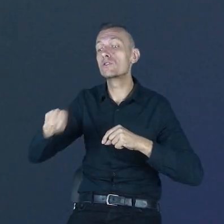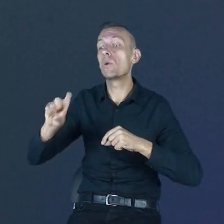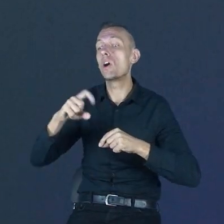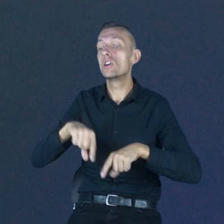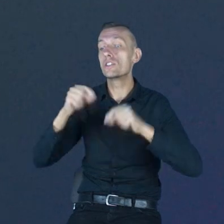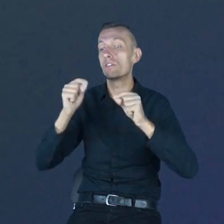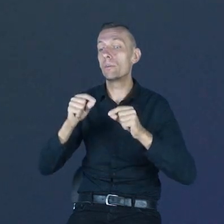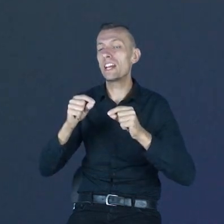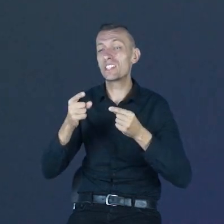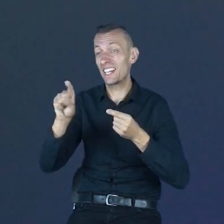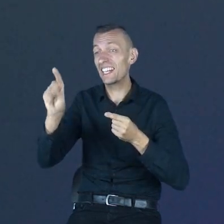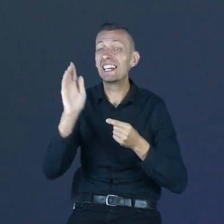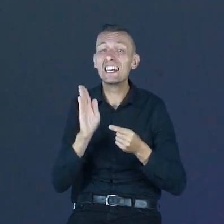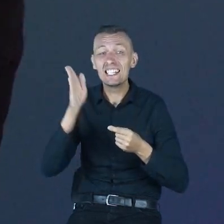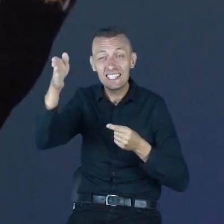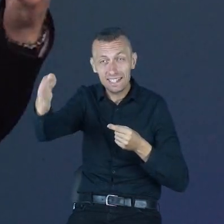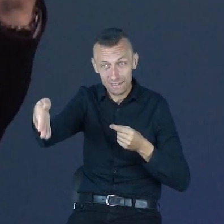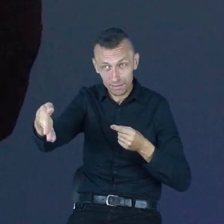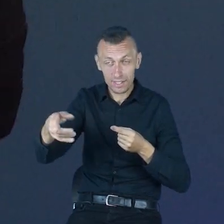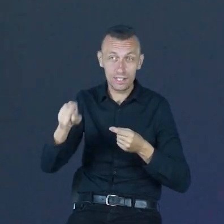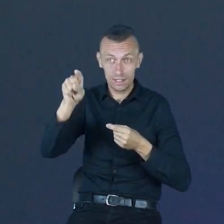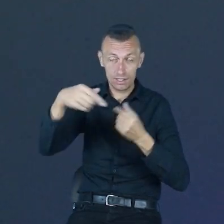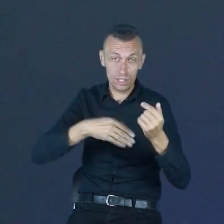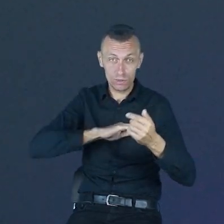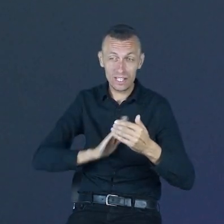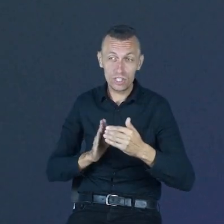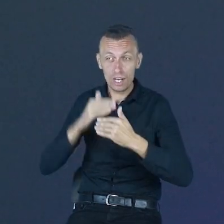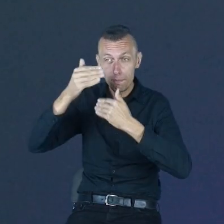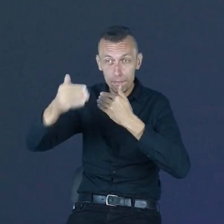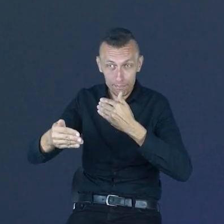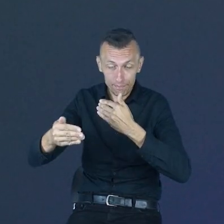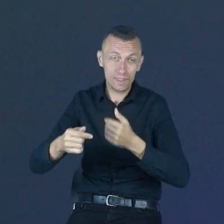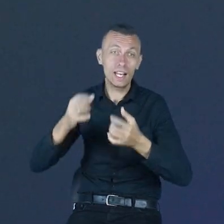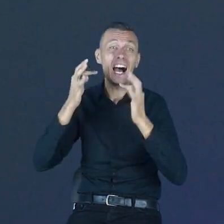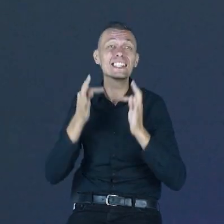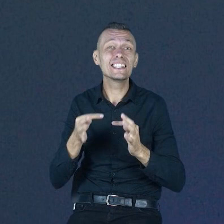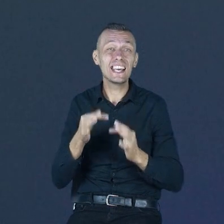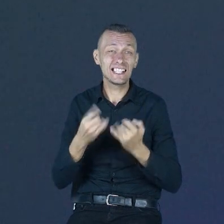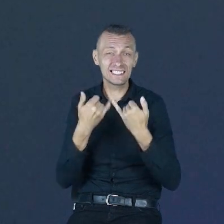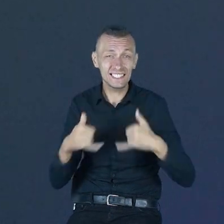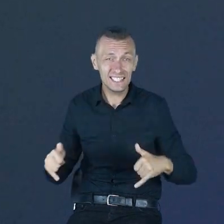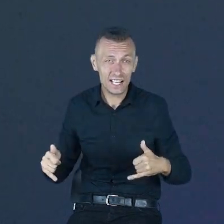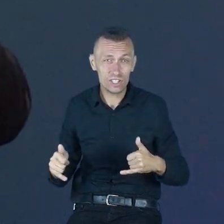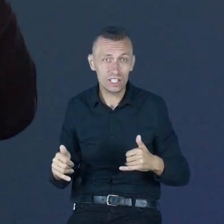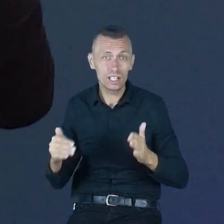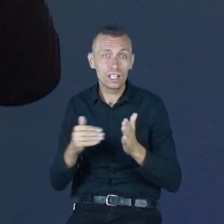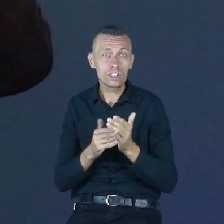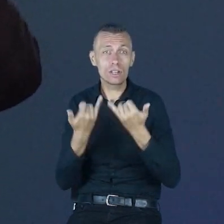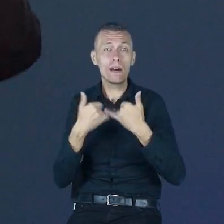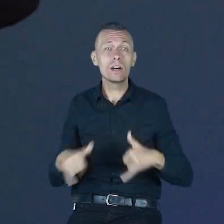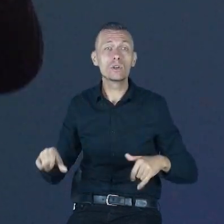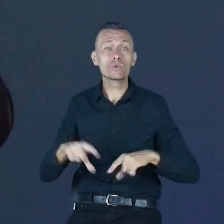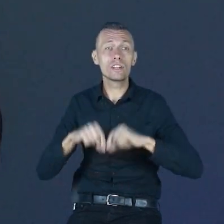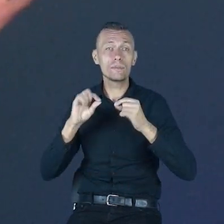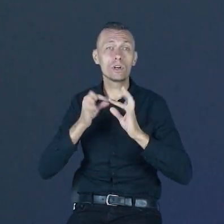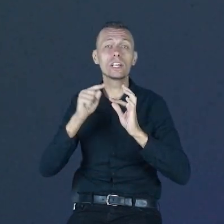musimy w tym poszukiwaniu rzeczy duchowych jednocześnie wykonywać wiele rzeczy prozaicznych. Słuchajcie, gdy wychodzisz